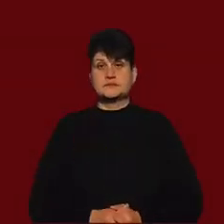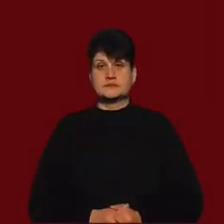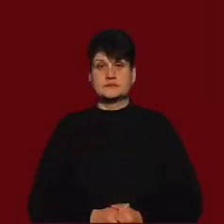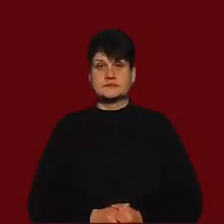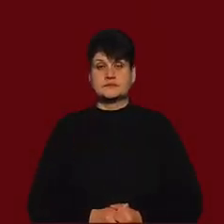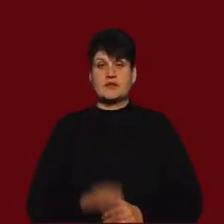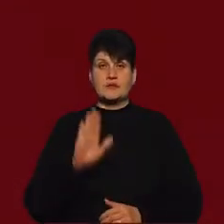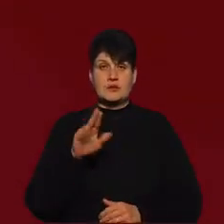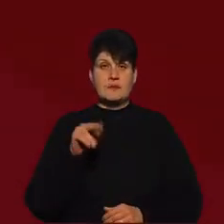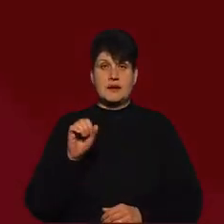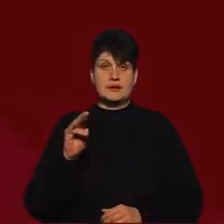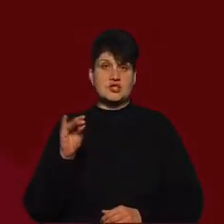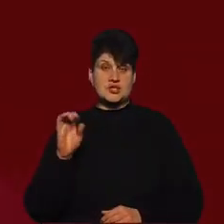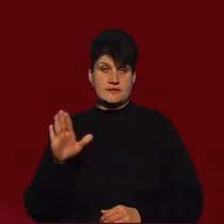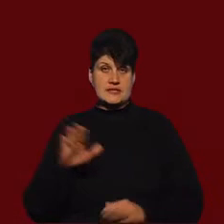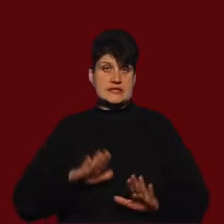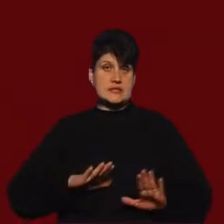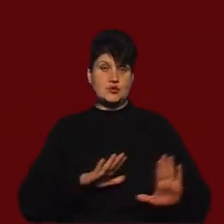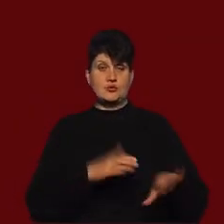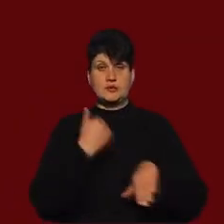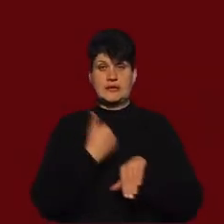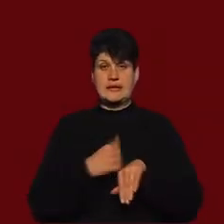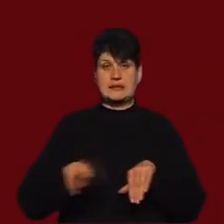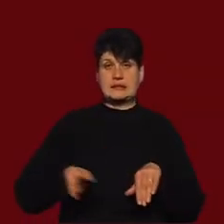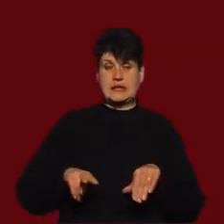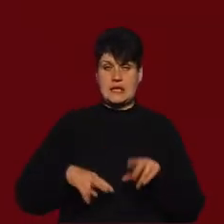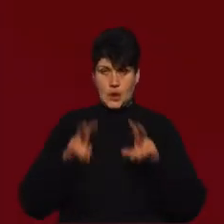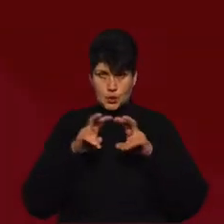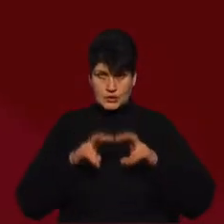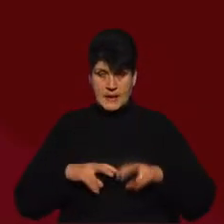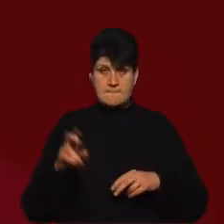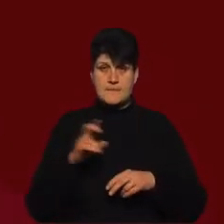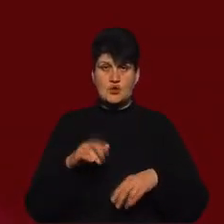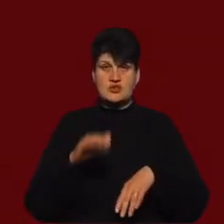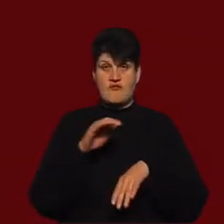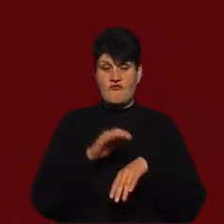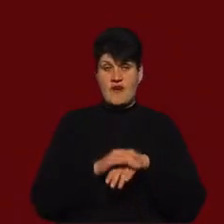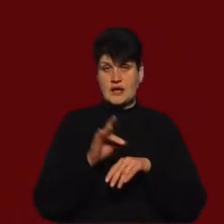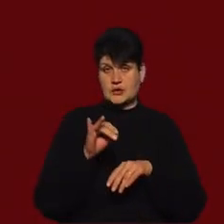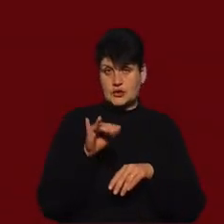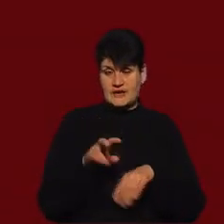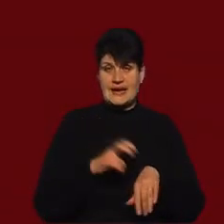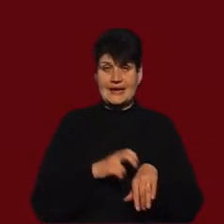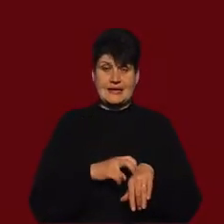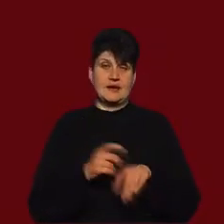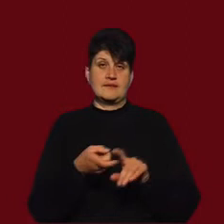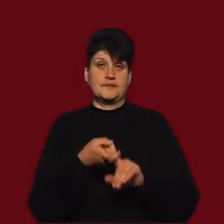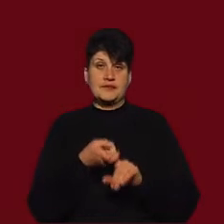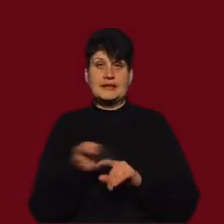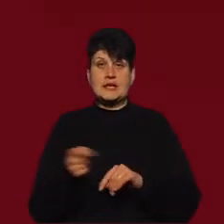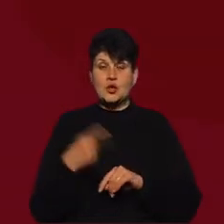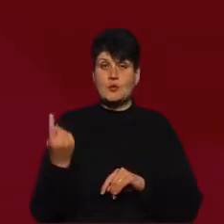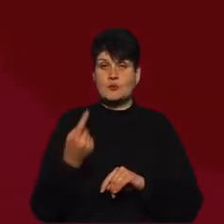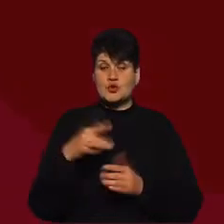Володимир Паничев, заступник генерального директора з досліджень біологічних факторів, лікар-епідеміолог Тернопільського обласного